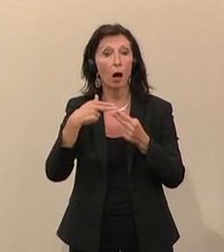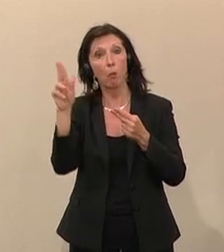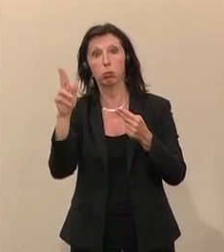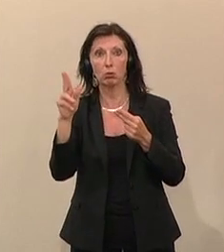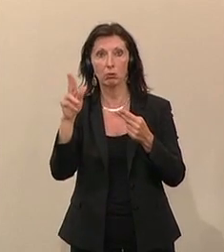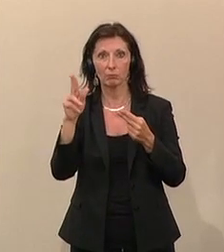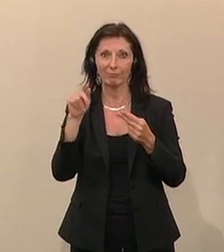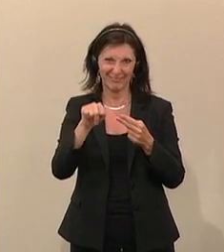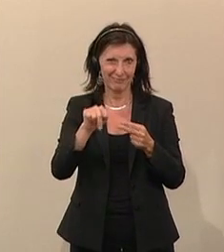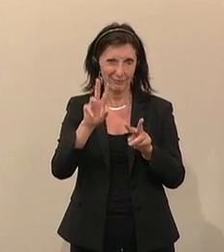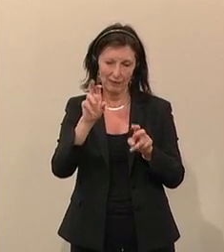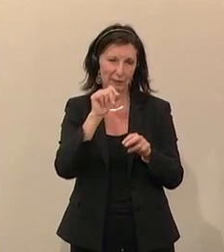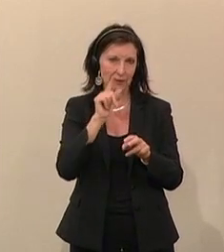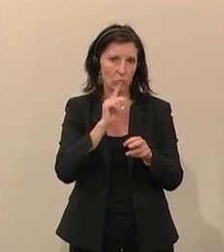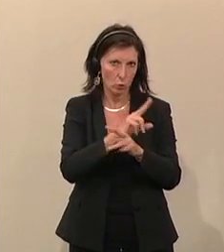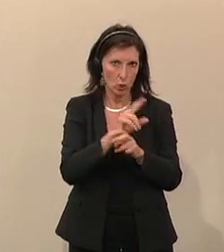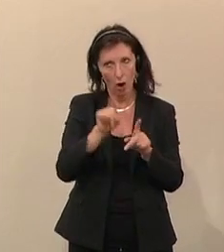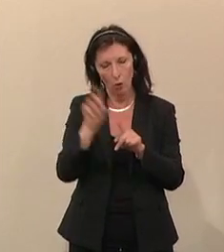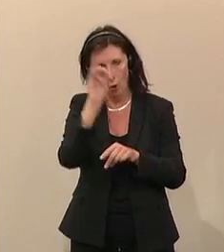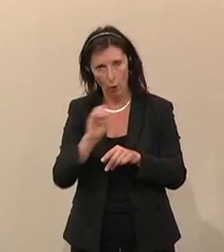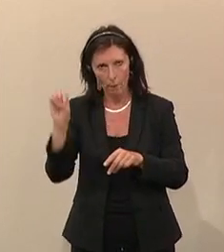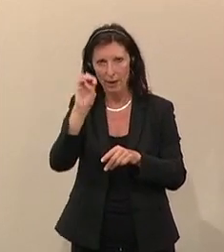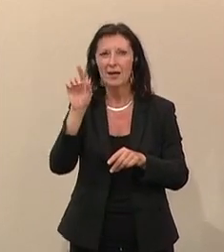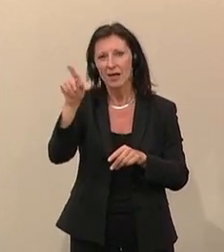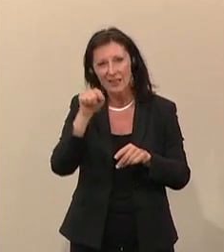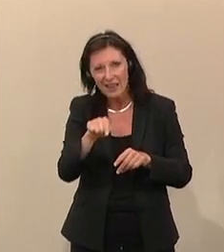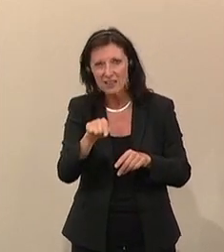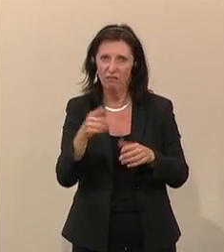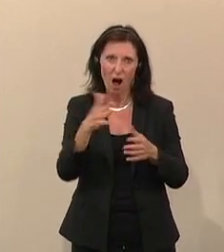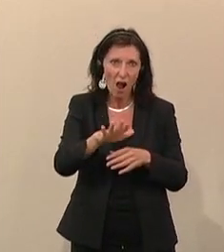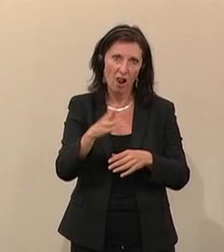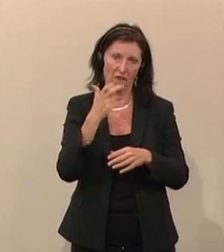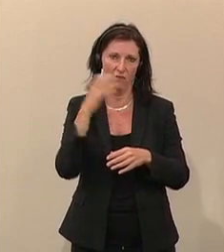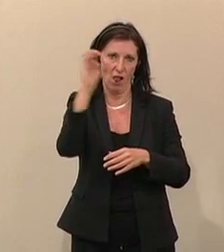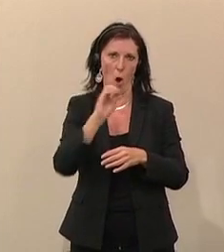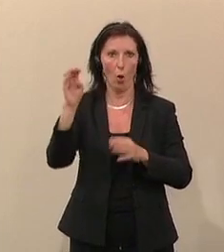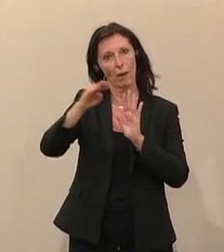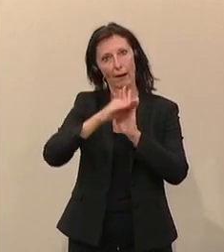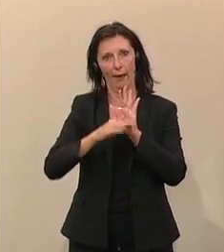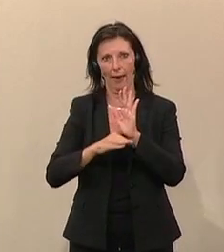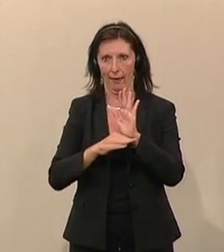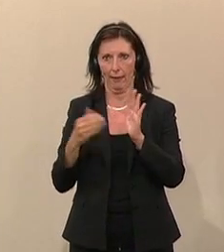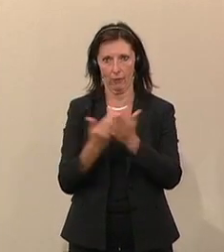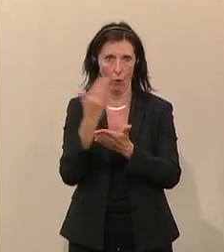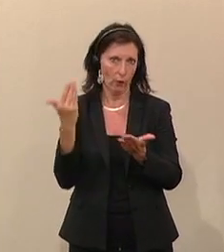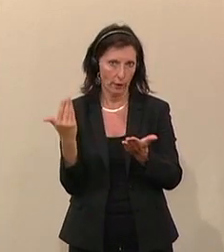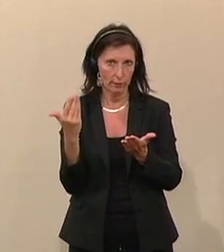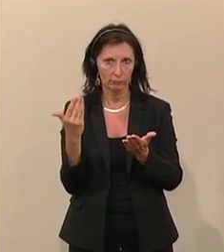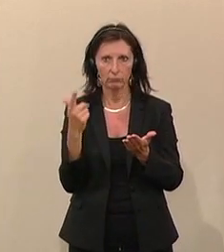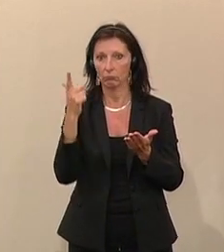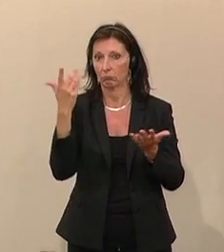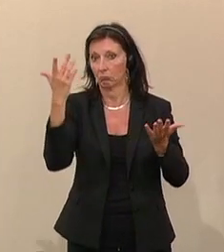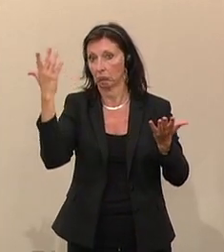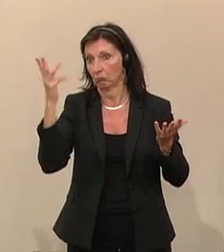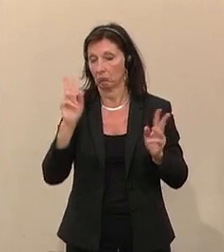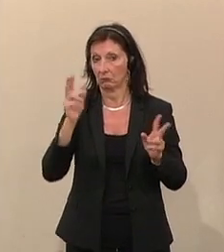thema hier plant die europäische union auch regeln zu schaffen die könnten sich einmal die zweit harry oder bisserl mit fantasie